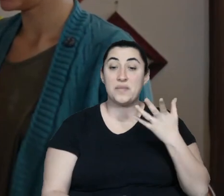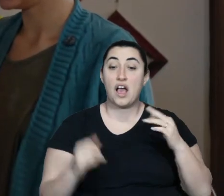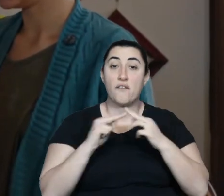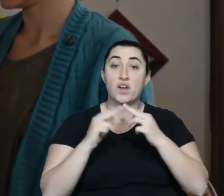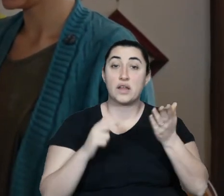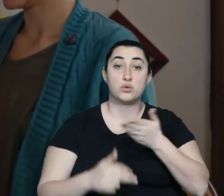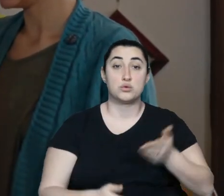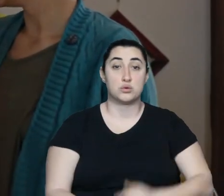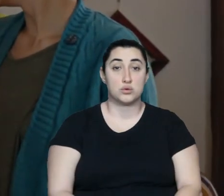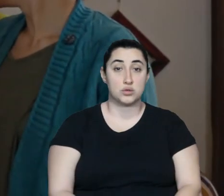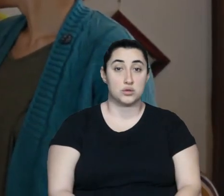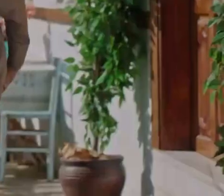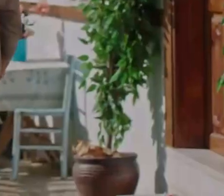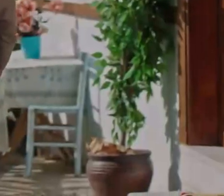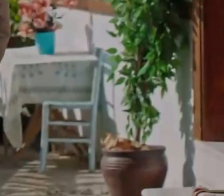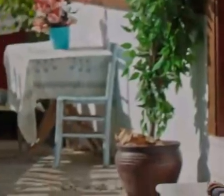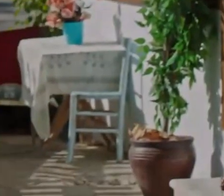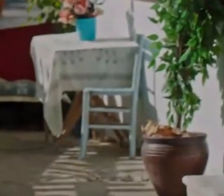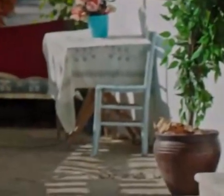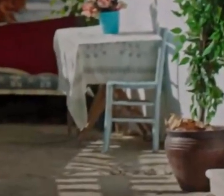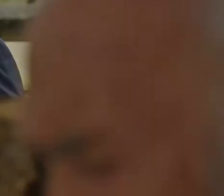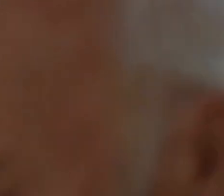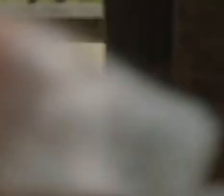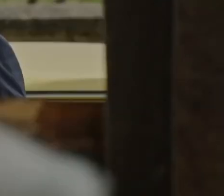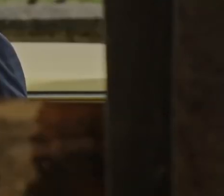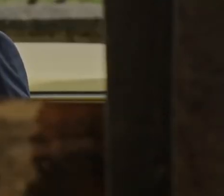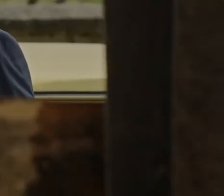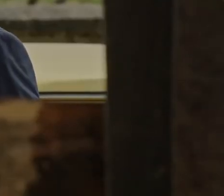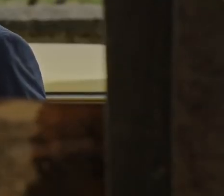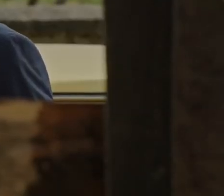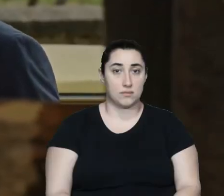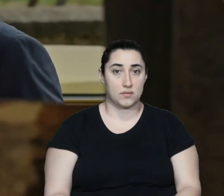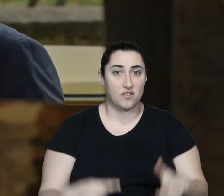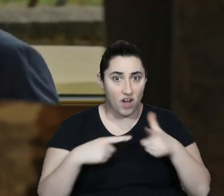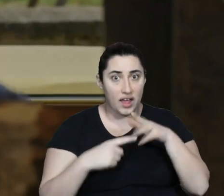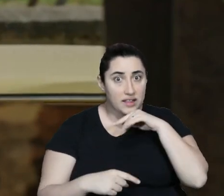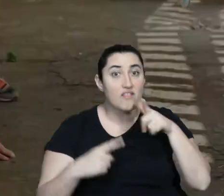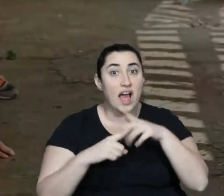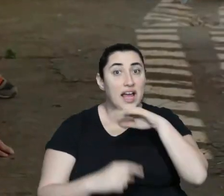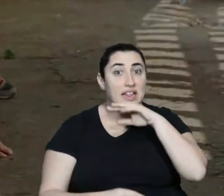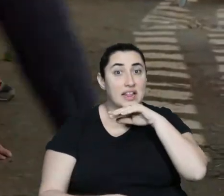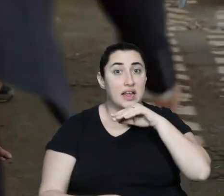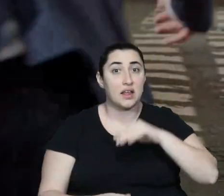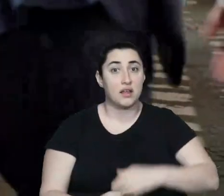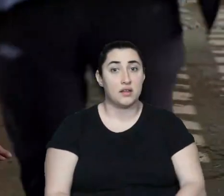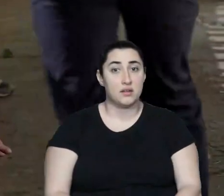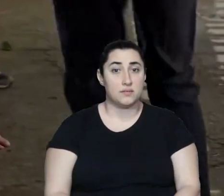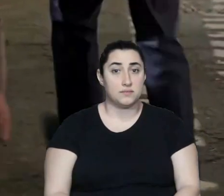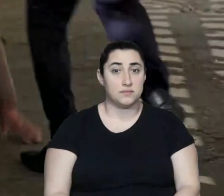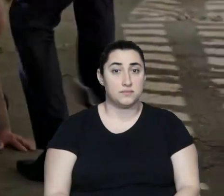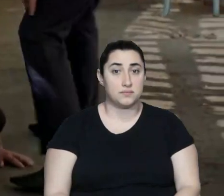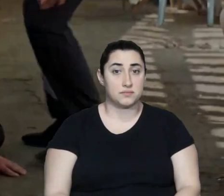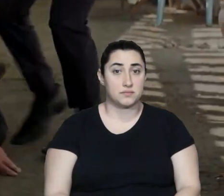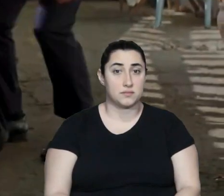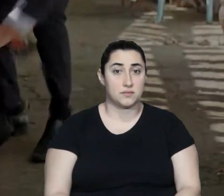paylaşamıyorsunuz? Faik bahçede bir kenara tutundu. Faik dede. Faik dede! Yere düşmüş